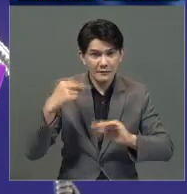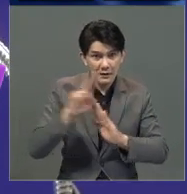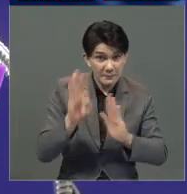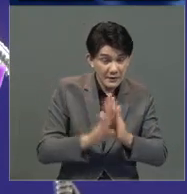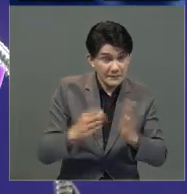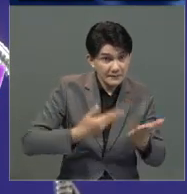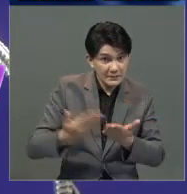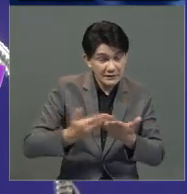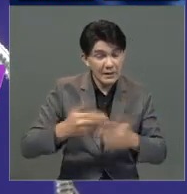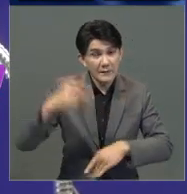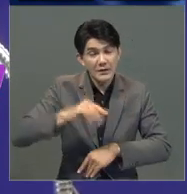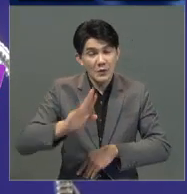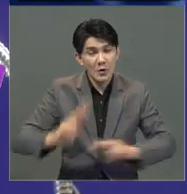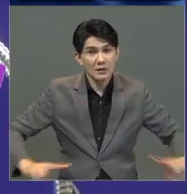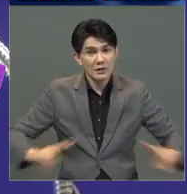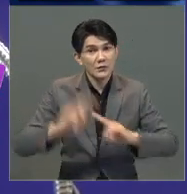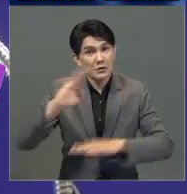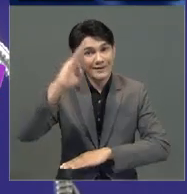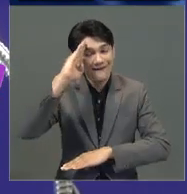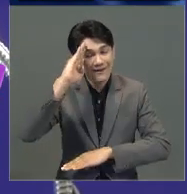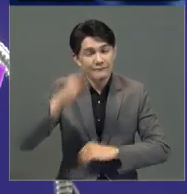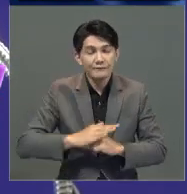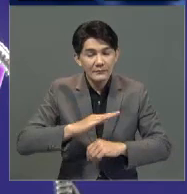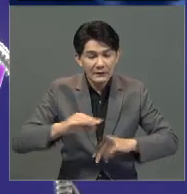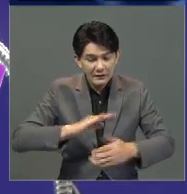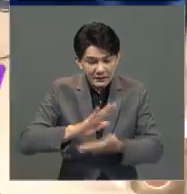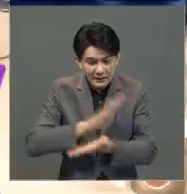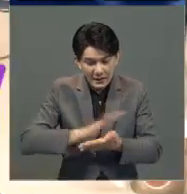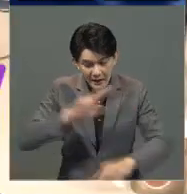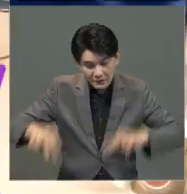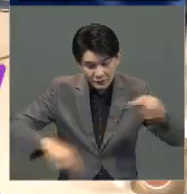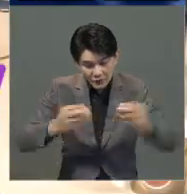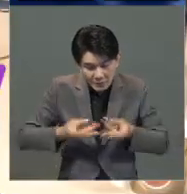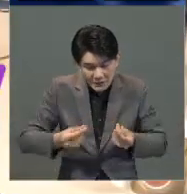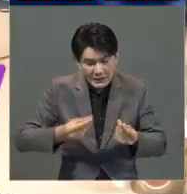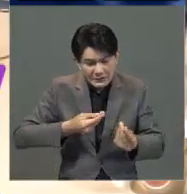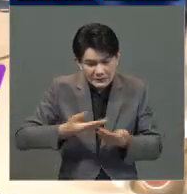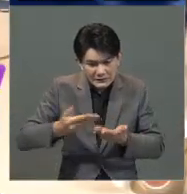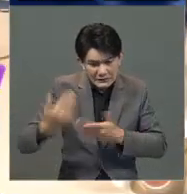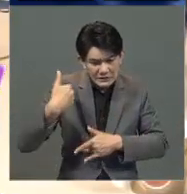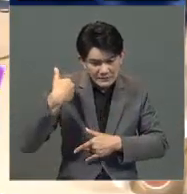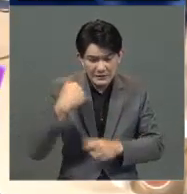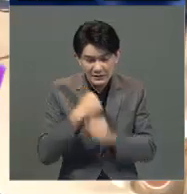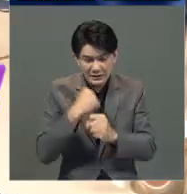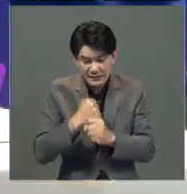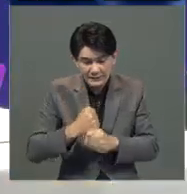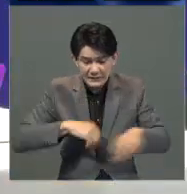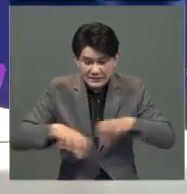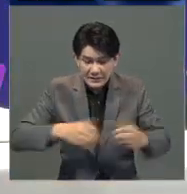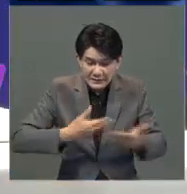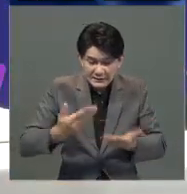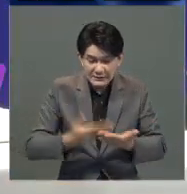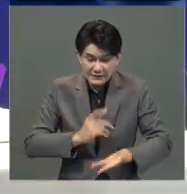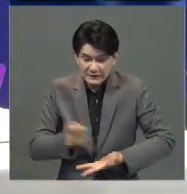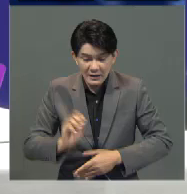พิเศษของกระทรวงกลาโหมเพราะจากการตรวจสอบเอกสารและรายละเอียดการจัดซื้อพบว่ามีการดำเนินการจัดซื้อและ